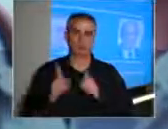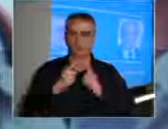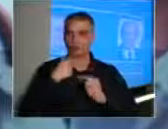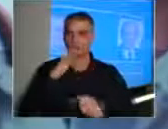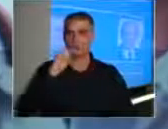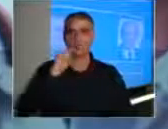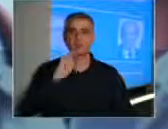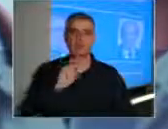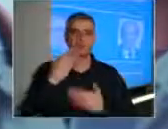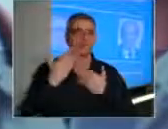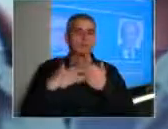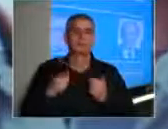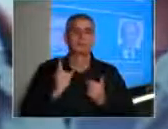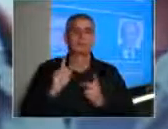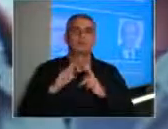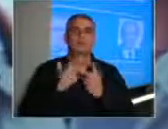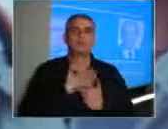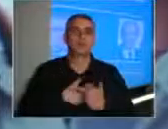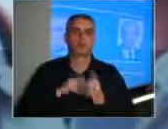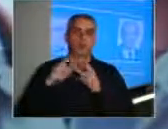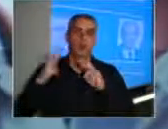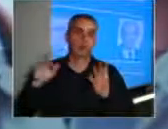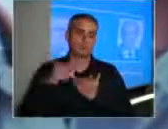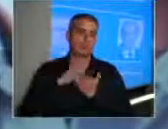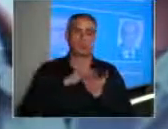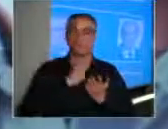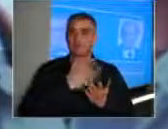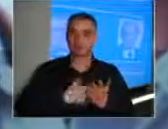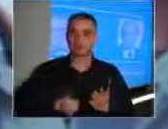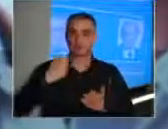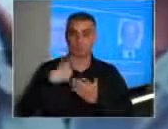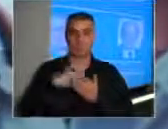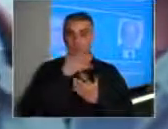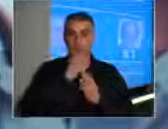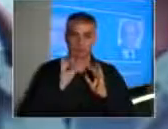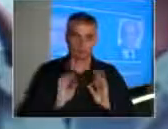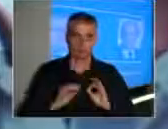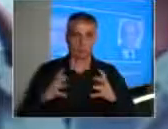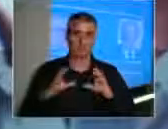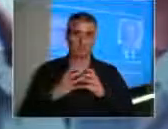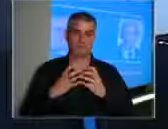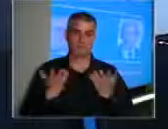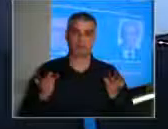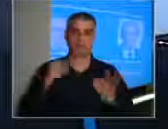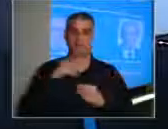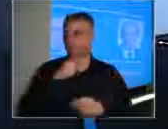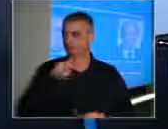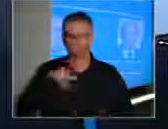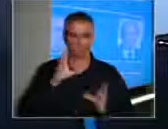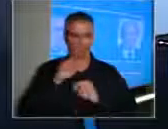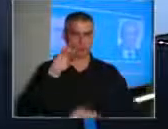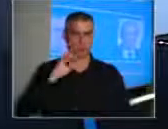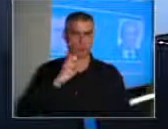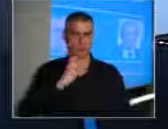מתן, בסוף השאלה, את מי הציבור רוצה בכל מיני מקומות. ואני חושב שאם רוצים שר אוצר רציני, חברתי... אתה מסתובב עם משה כחלון, והוא